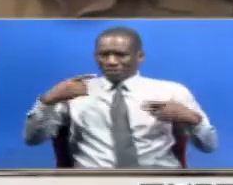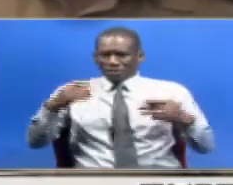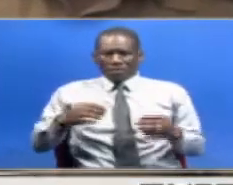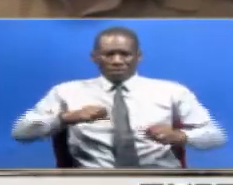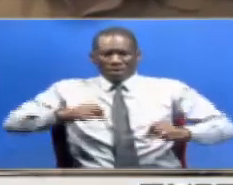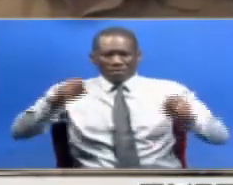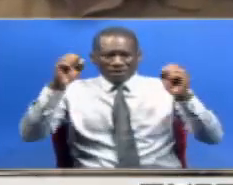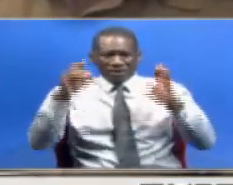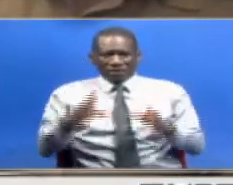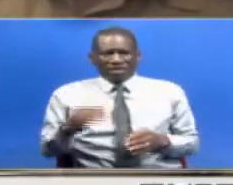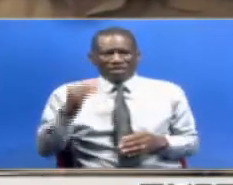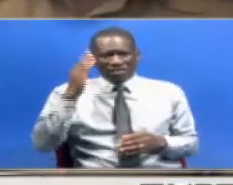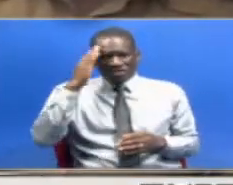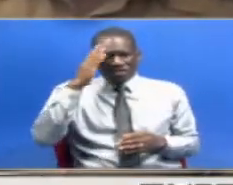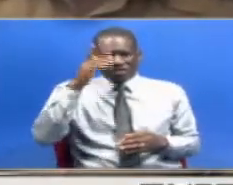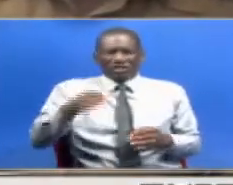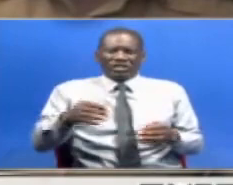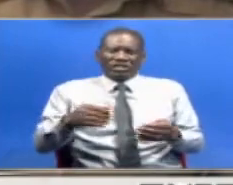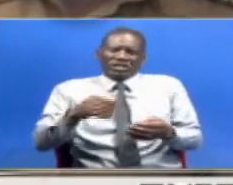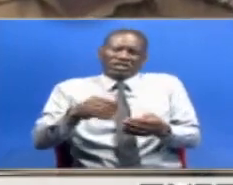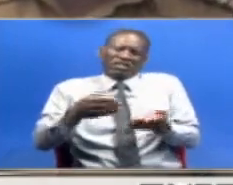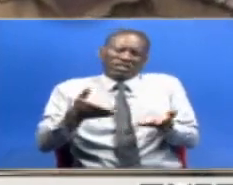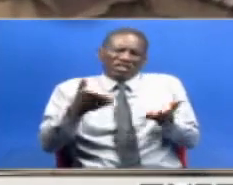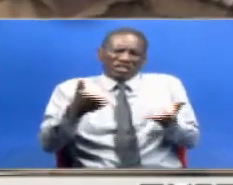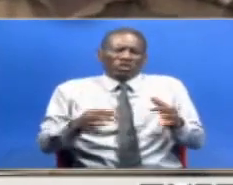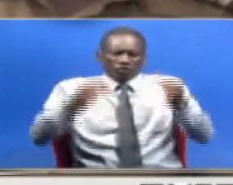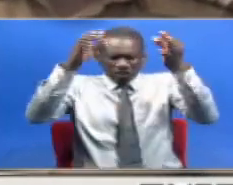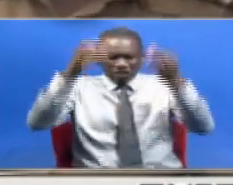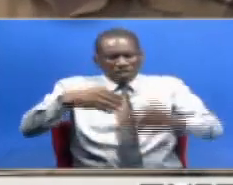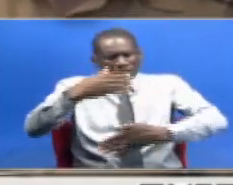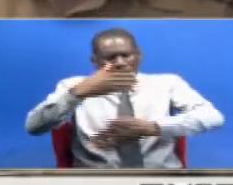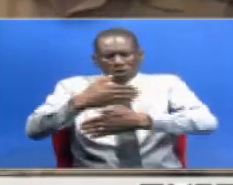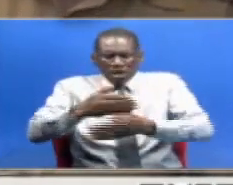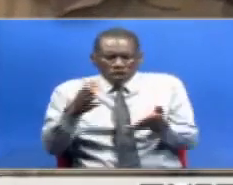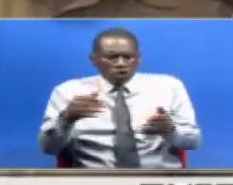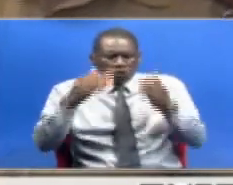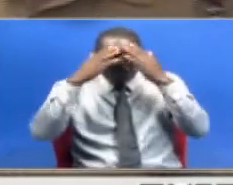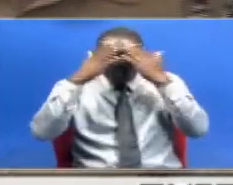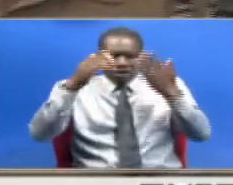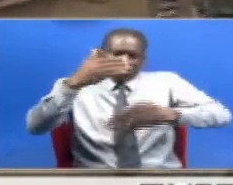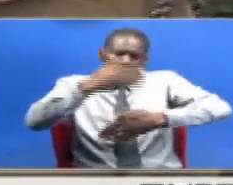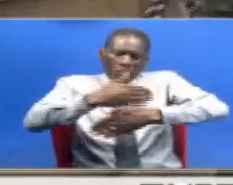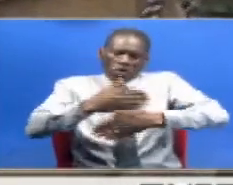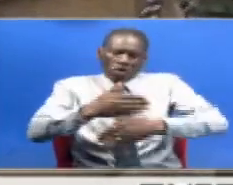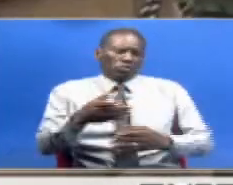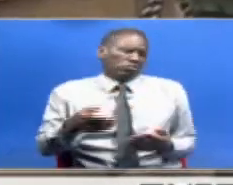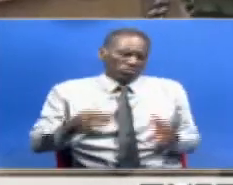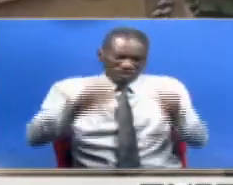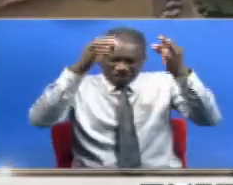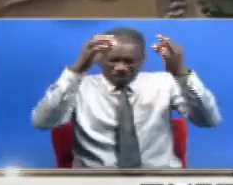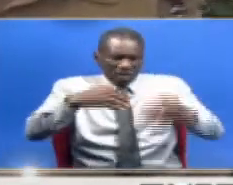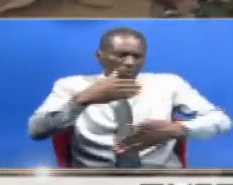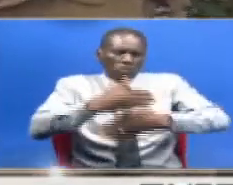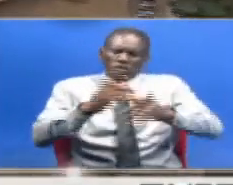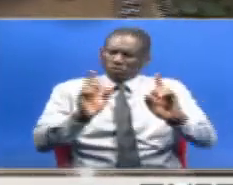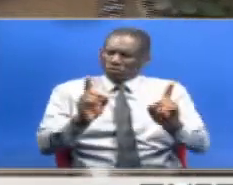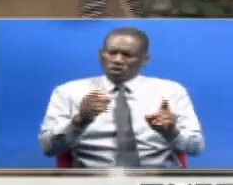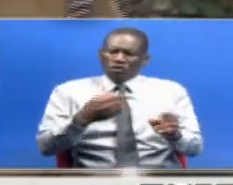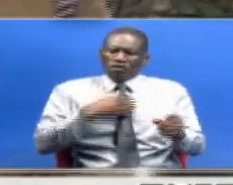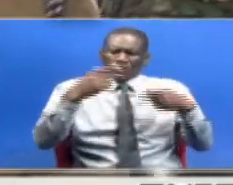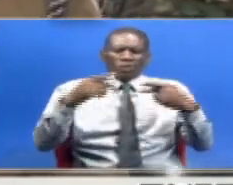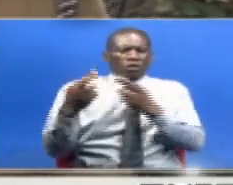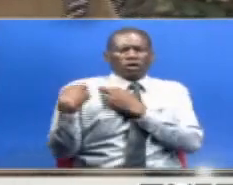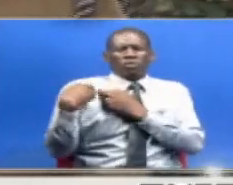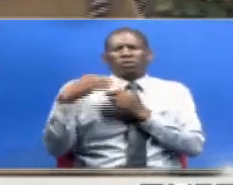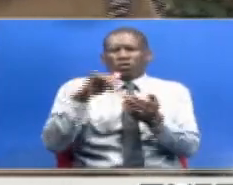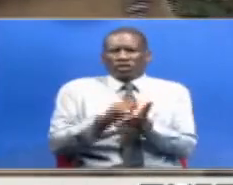hii ni mambo kwa mua mpaka. Wakati ya tuwa mua mpaka. Hiyo si jukumu letu kama watu wa National Government Administration.